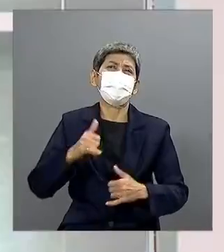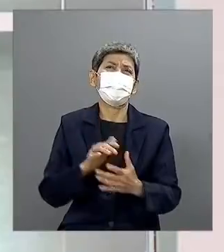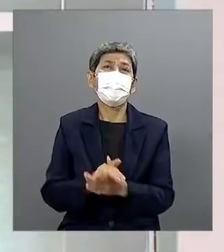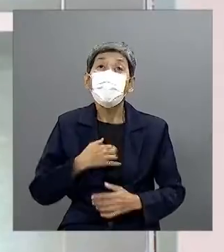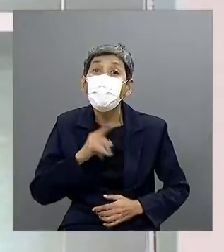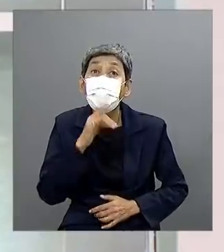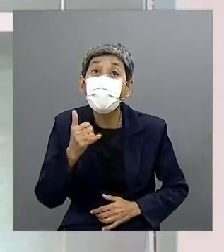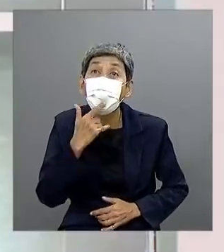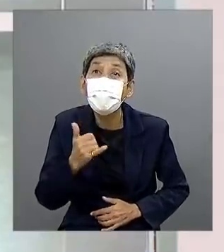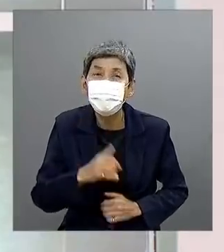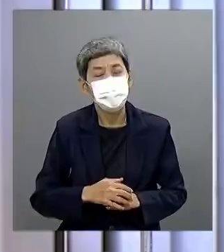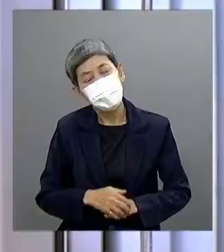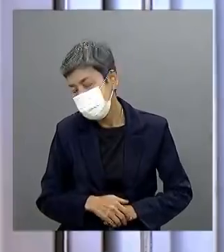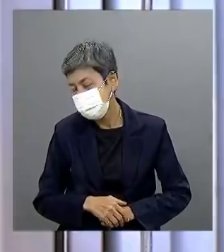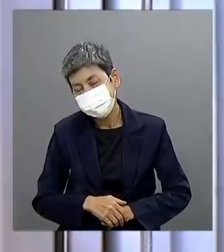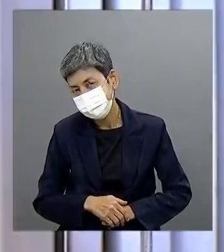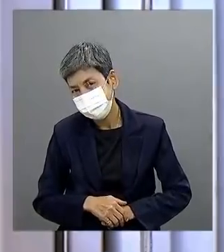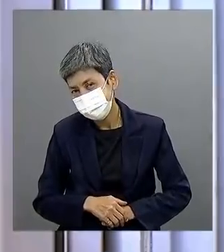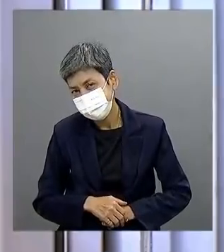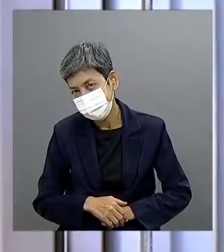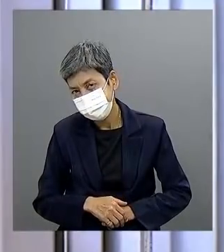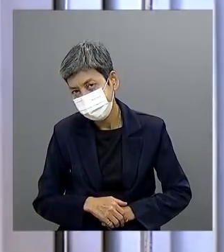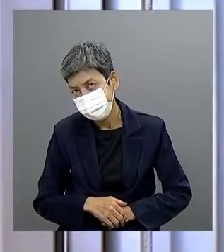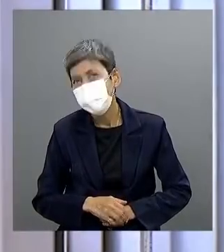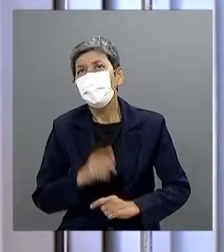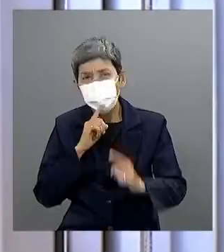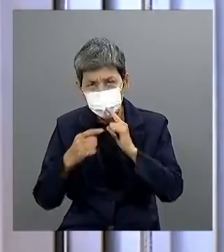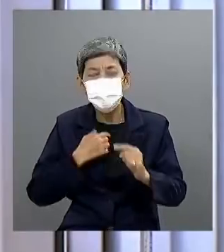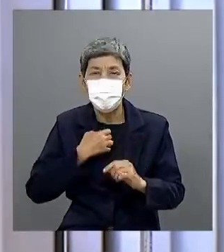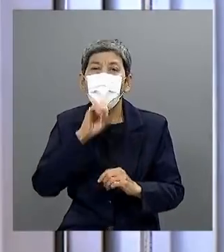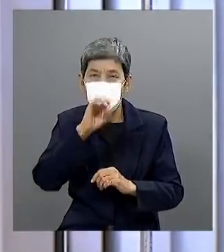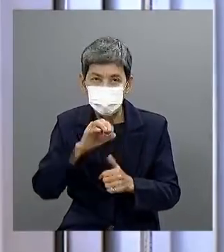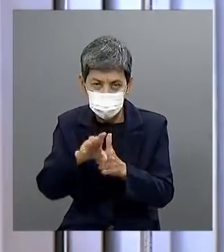อ แค่นี้นะ คุณน่ะคุณจะผมจะสอนอะไรคุณยังนะเวลาคุณ